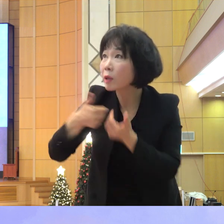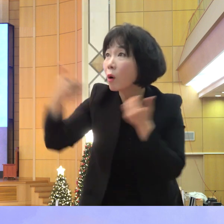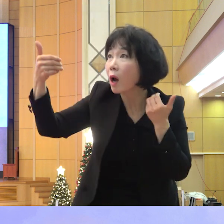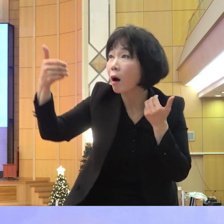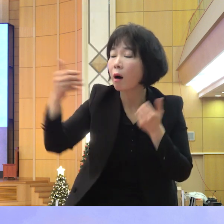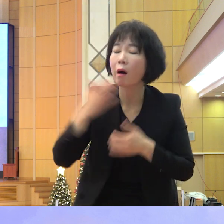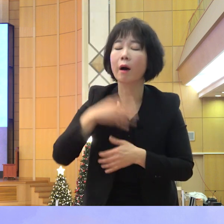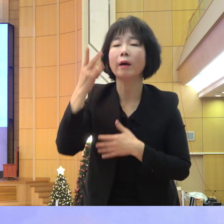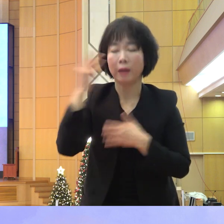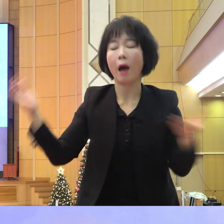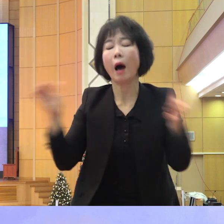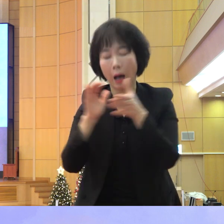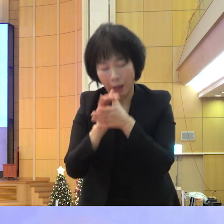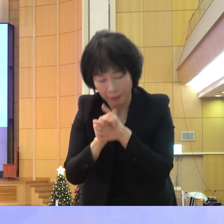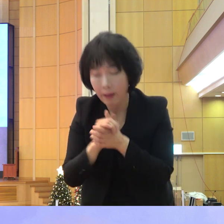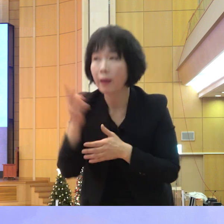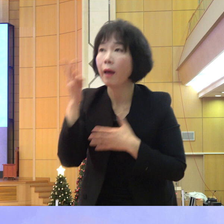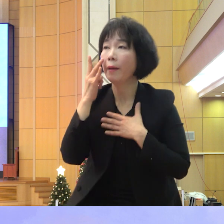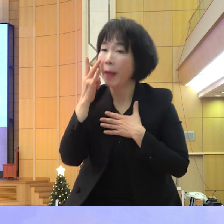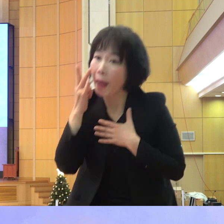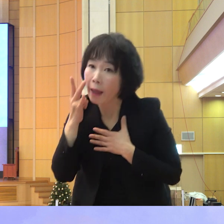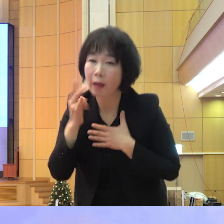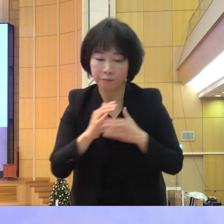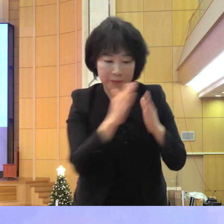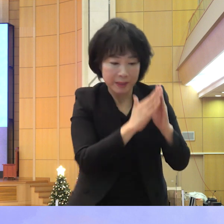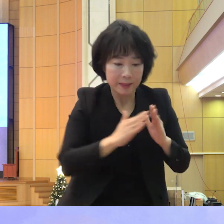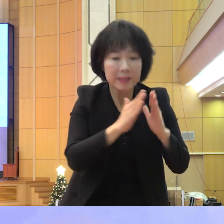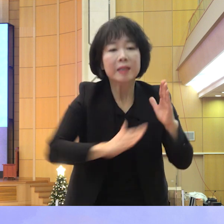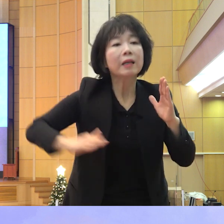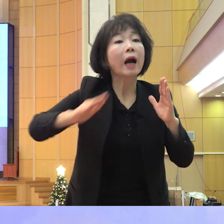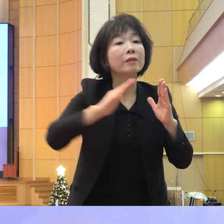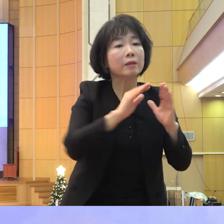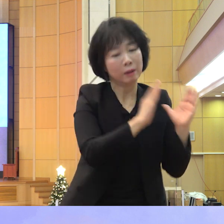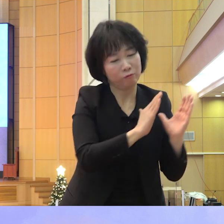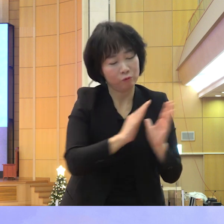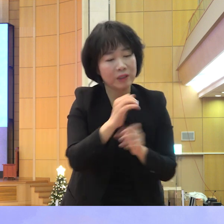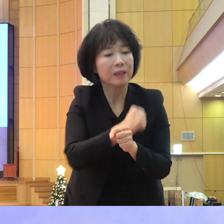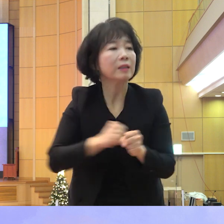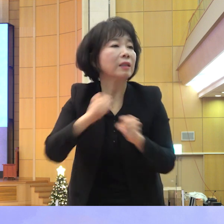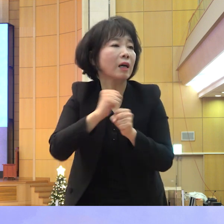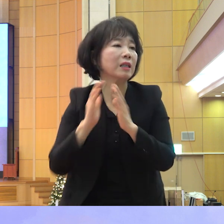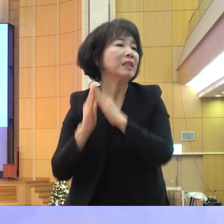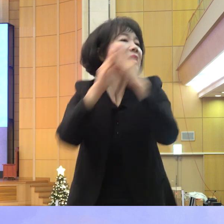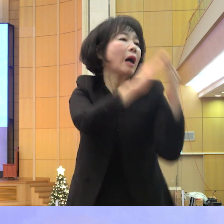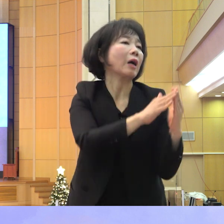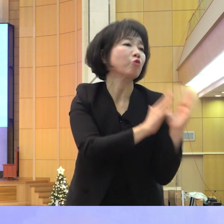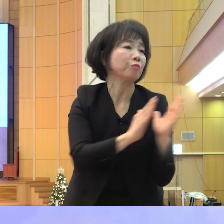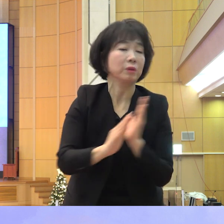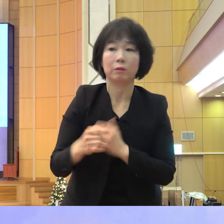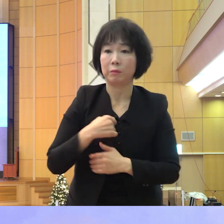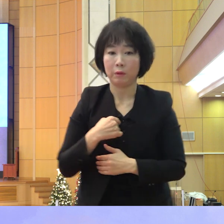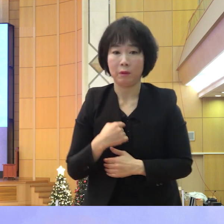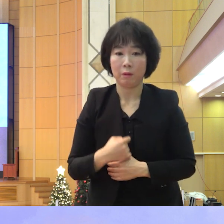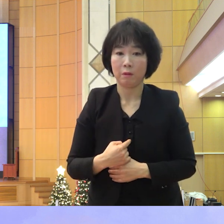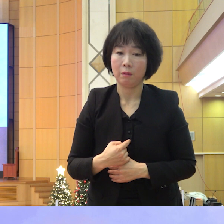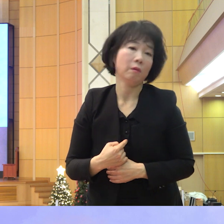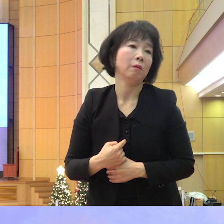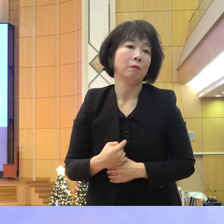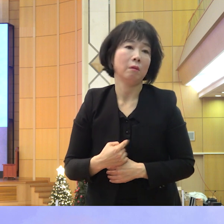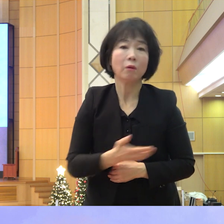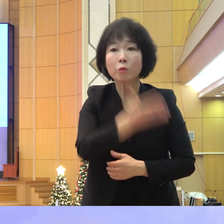아브라함은 아멘! 그리고 보따리를 싸가지고 하나님이 말씀하면요, 왜 아멘 안